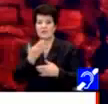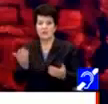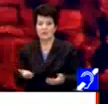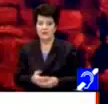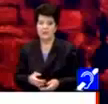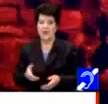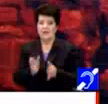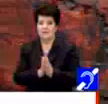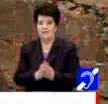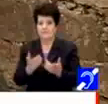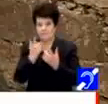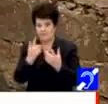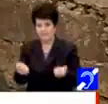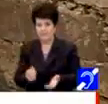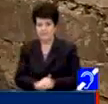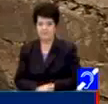un semnal de alarmă.